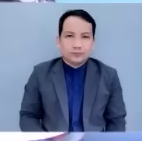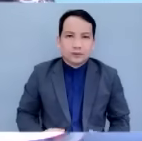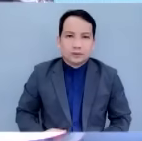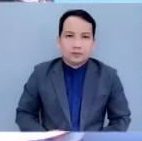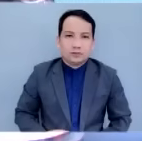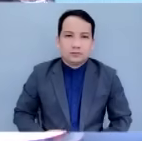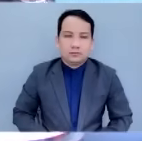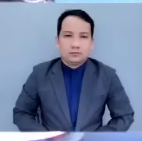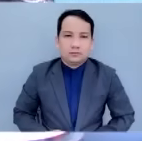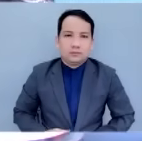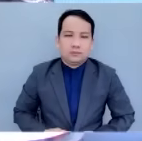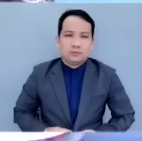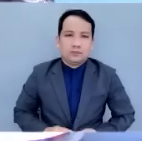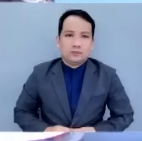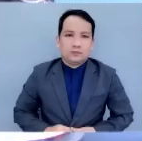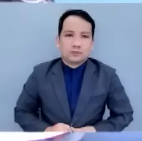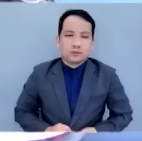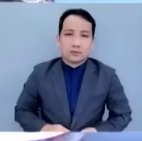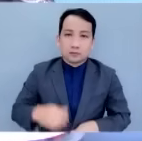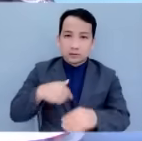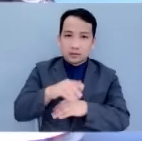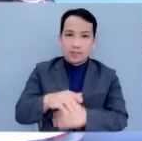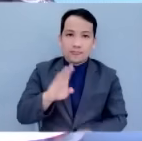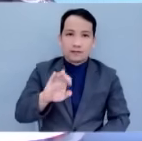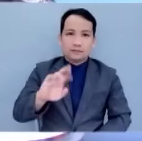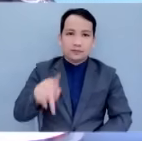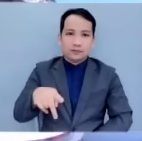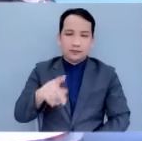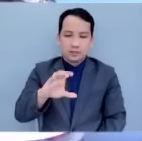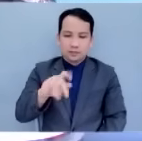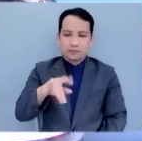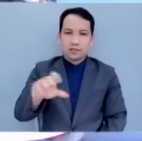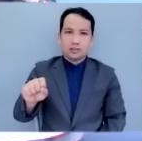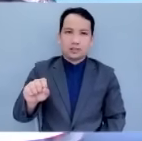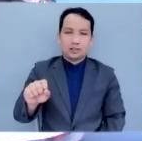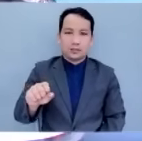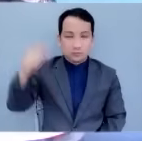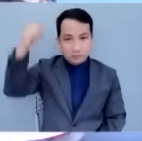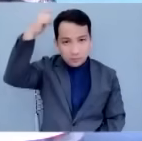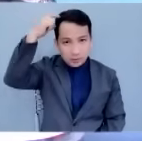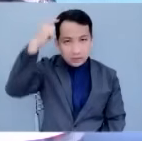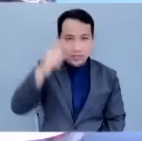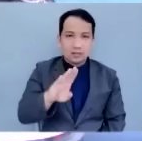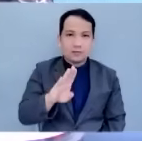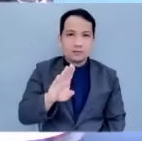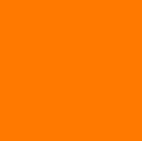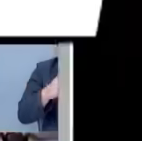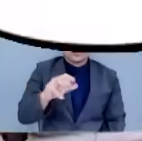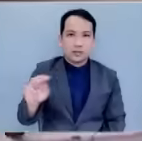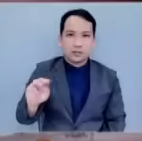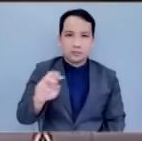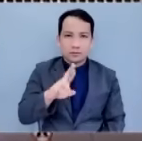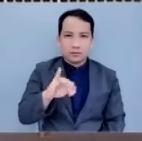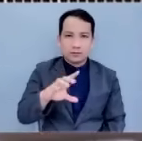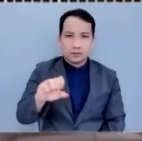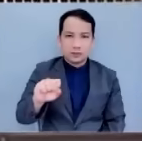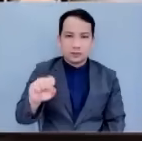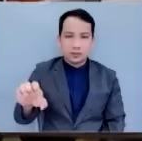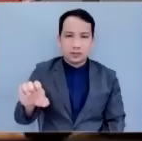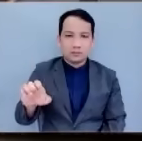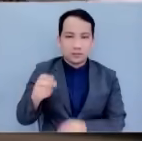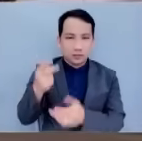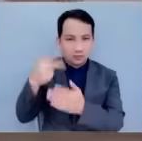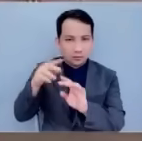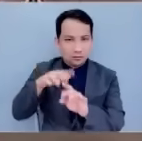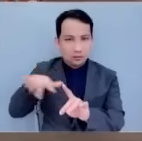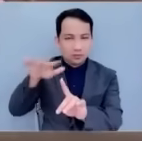Dala ng Philippine Coast Guard ang BRP Gabriela Silang sa Batanes at Benham Rice para magpatrolya. Ayon sa PCG, magsasagawa roon